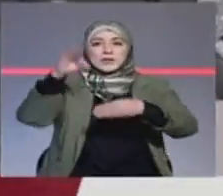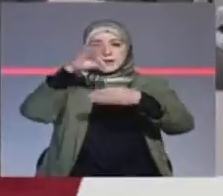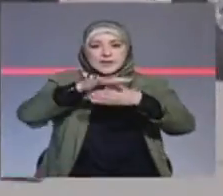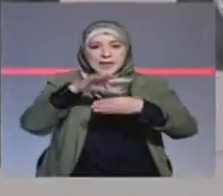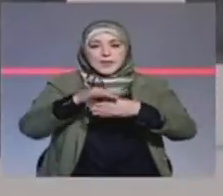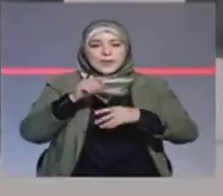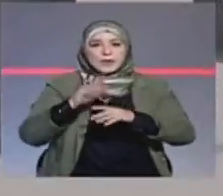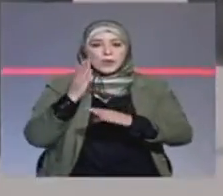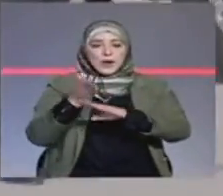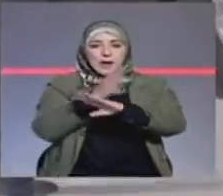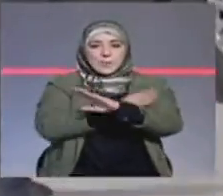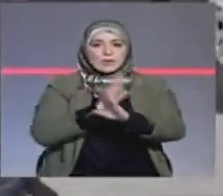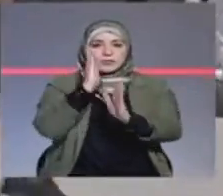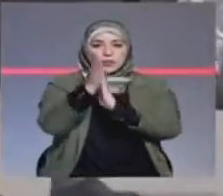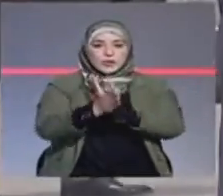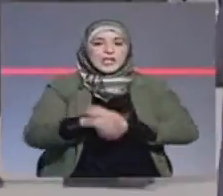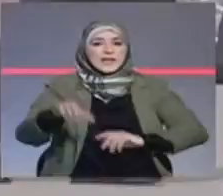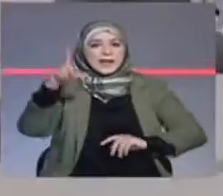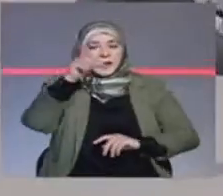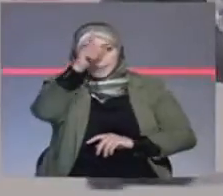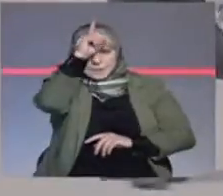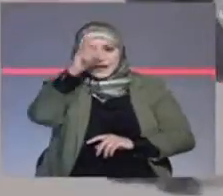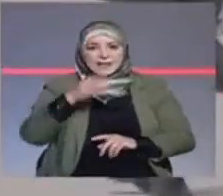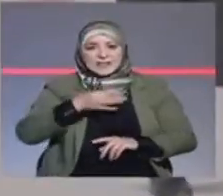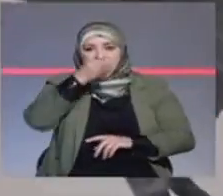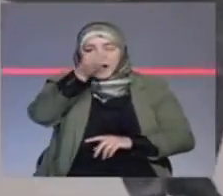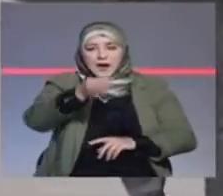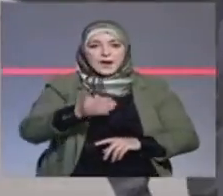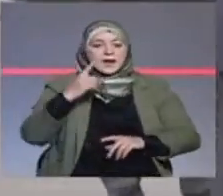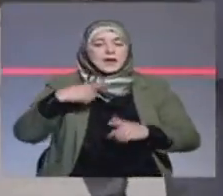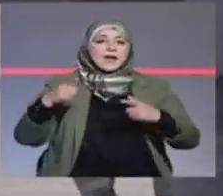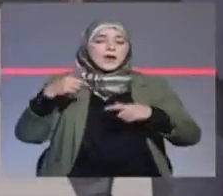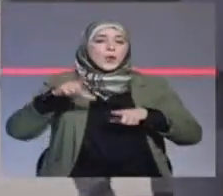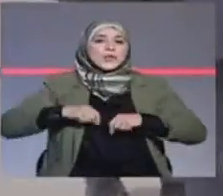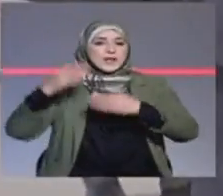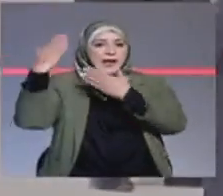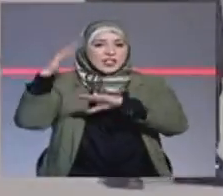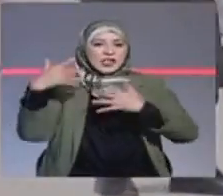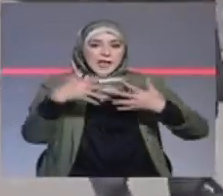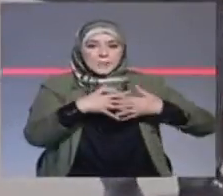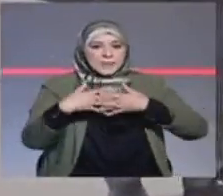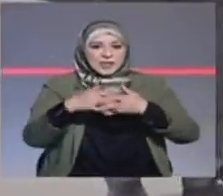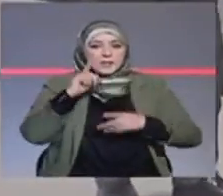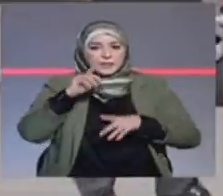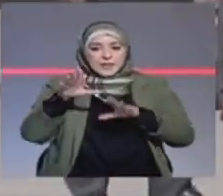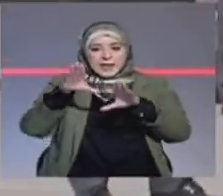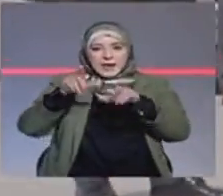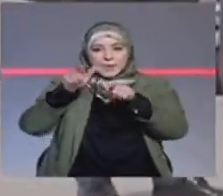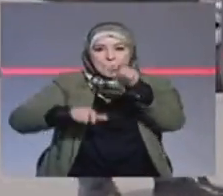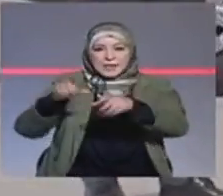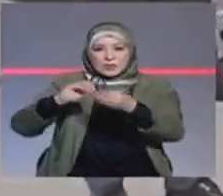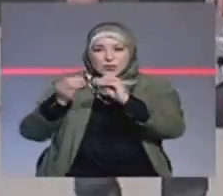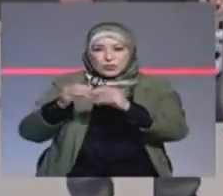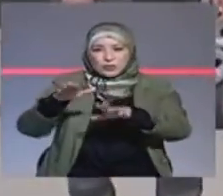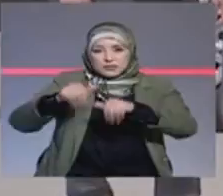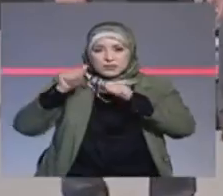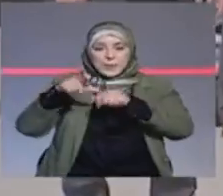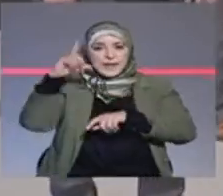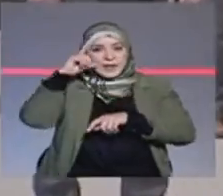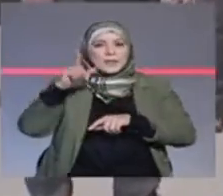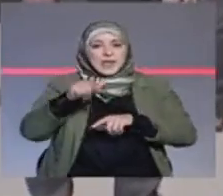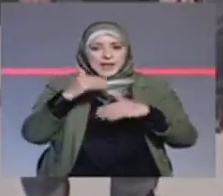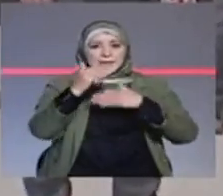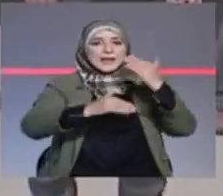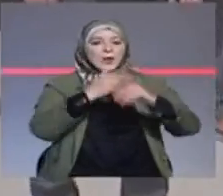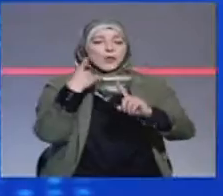وقبيل توجهه إلى برلين قال وزير الخارجية الأمريكي أنتوني بلينكن إن انسحاب المرتزقة من البلاد سيكون